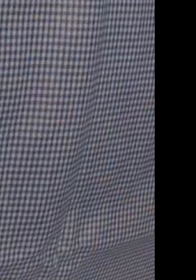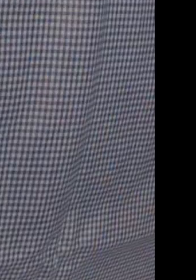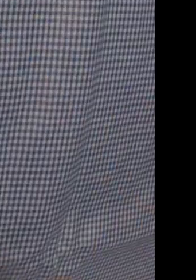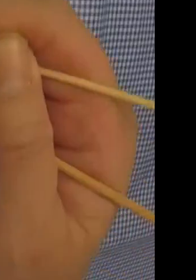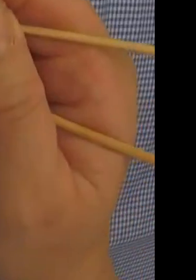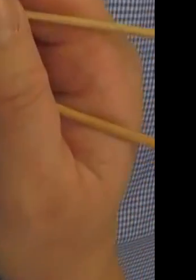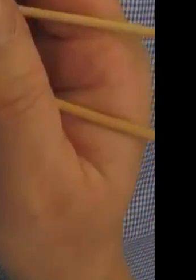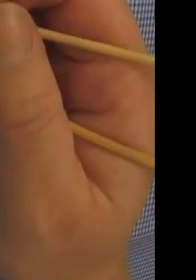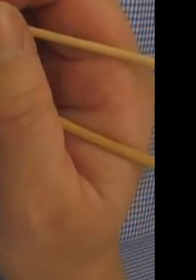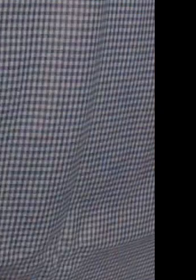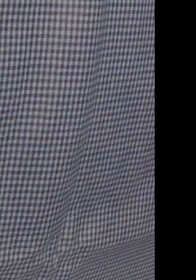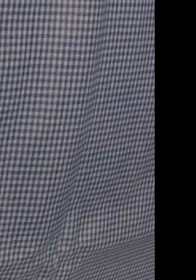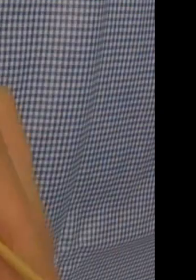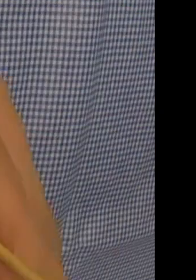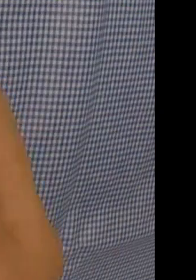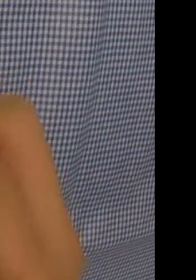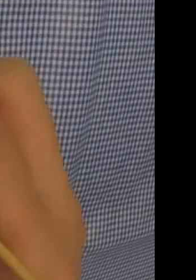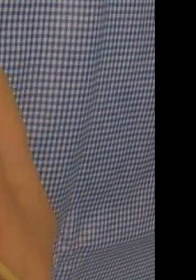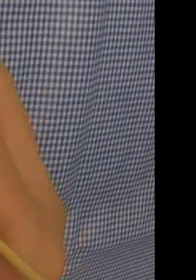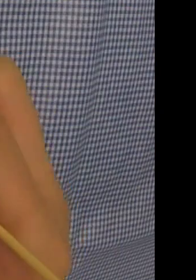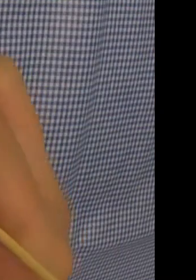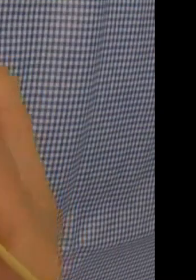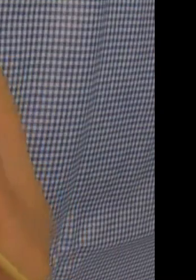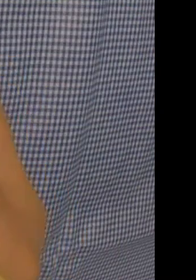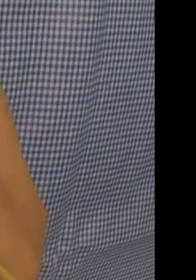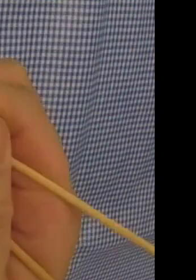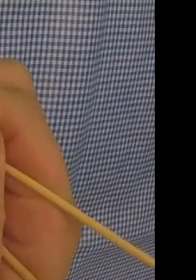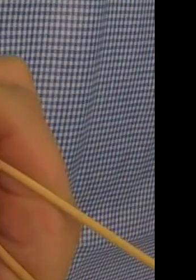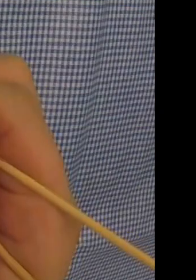スイタクワイに目と口をつけます。